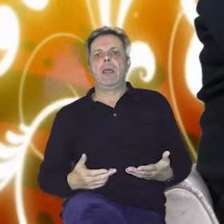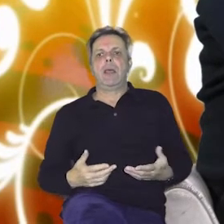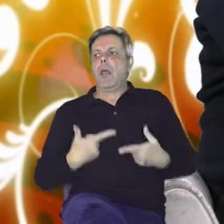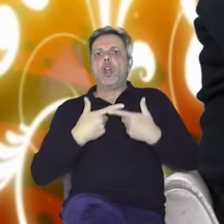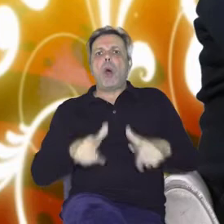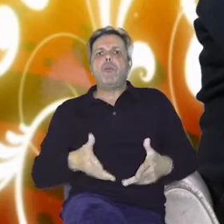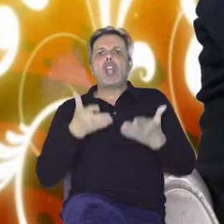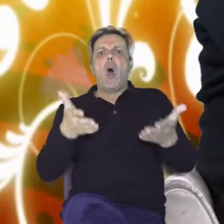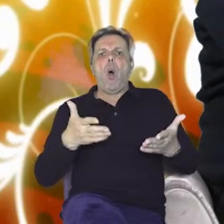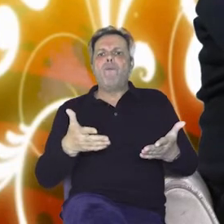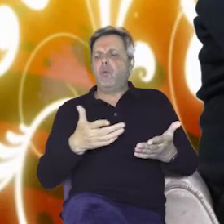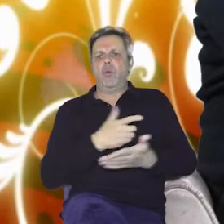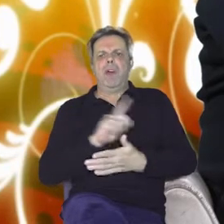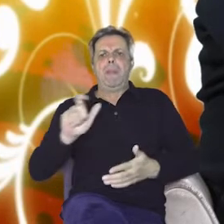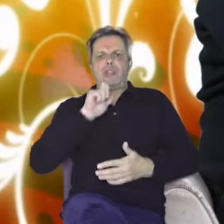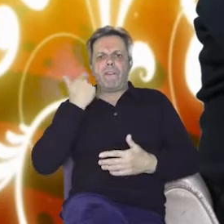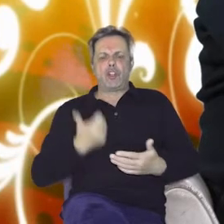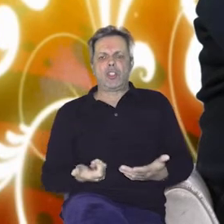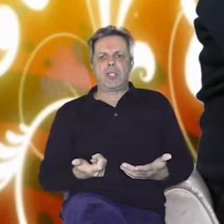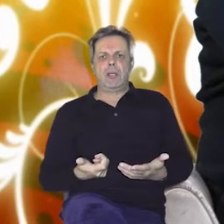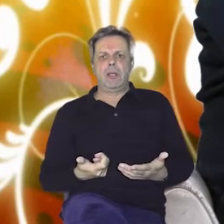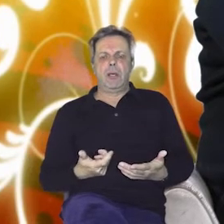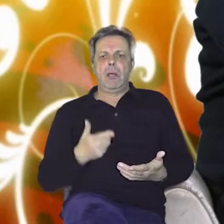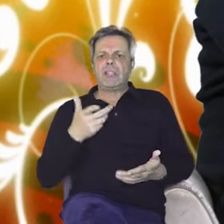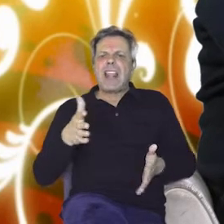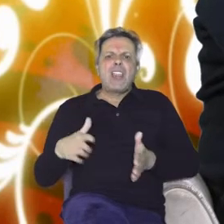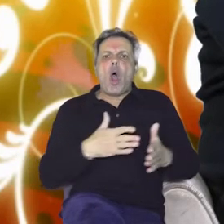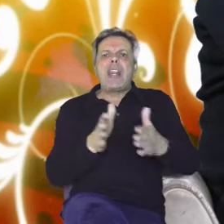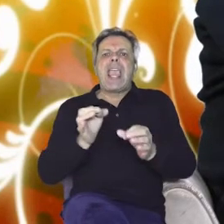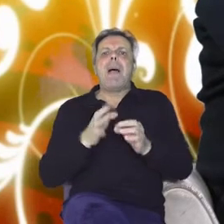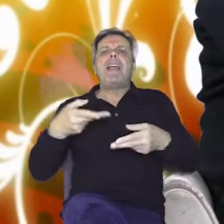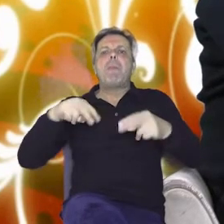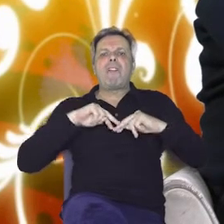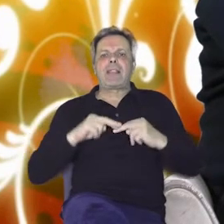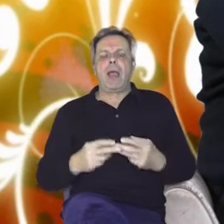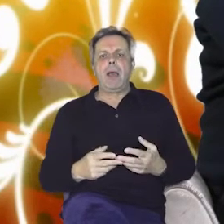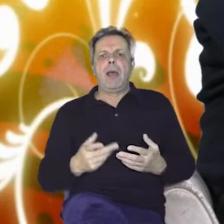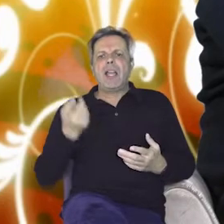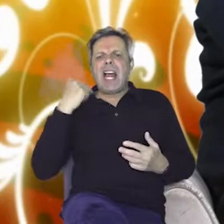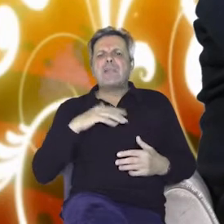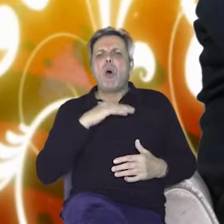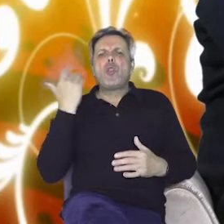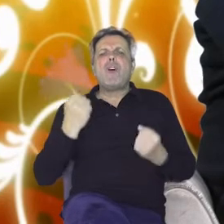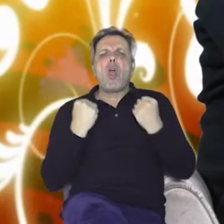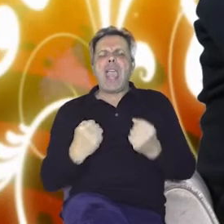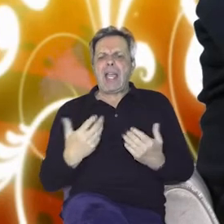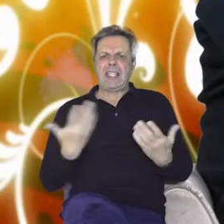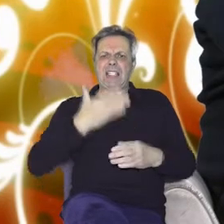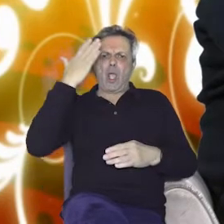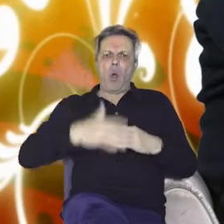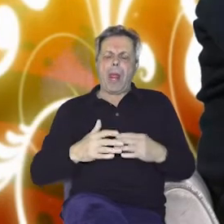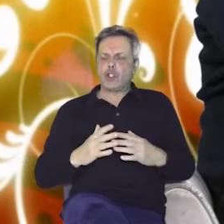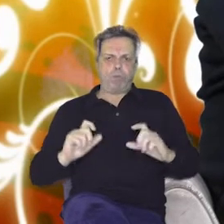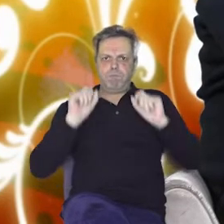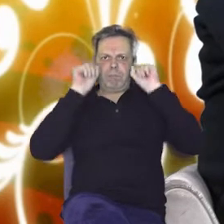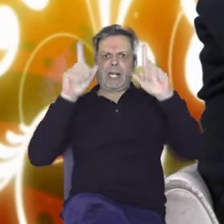ovu rasčovječenost? Je li to rijeka bez povratka? Jesmo li dovoljno jaki da se konačno trgnemo kao